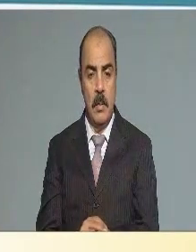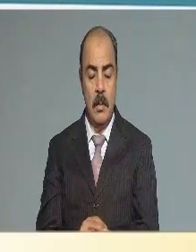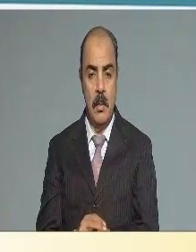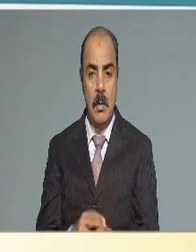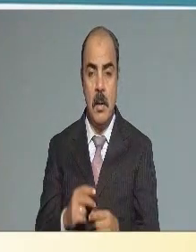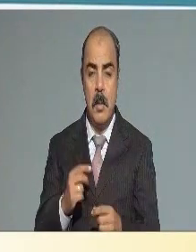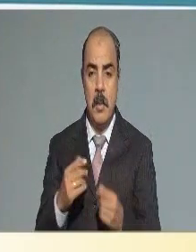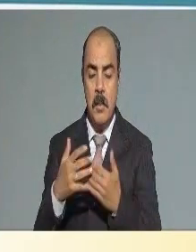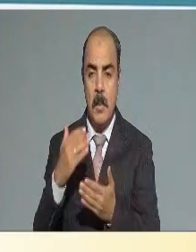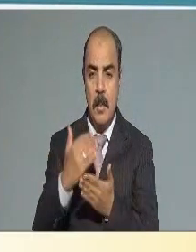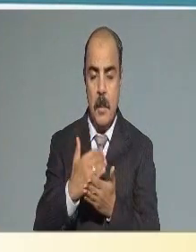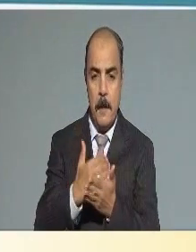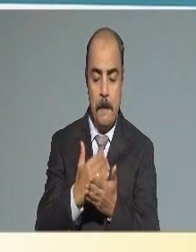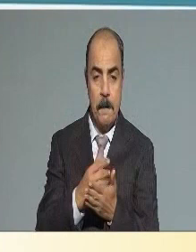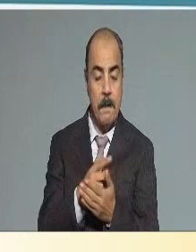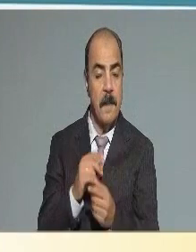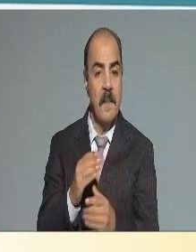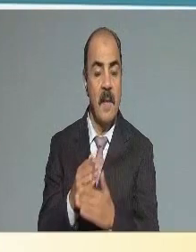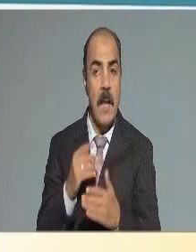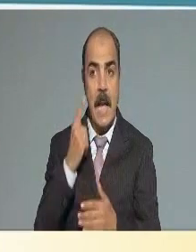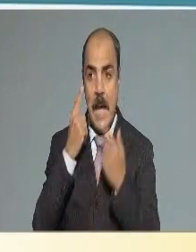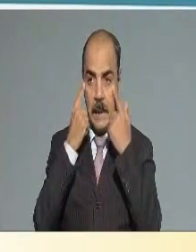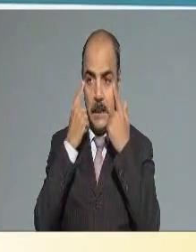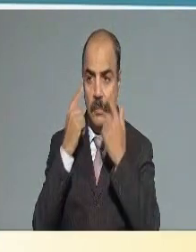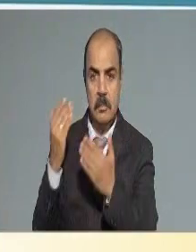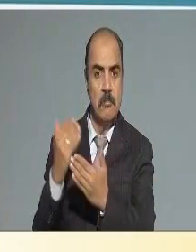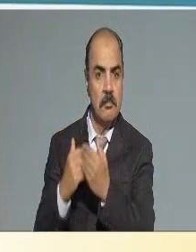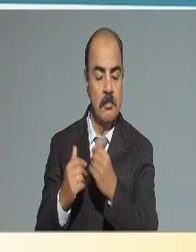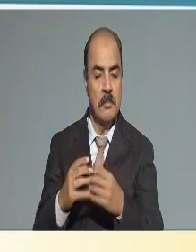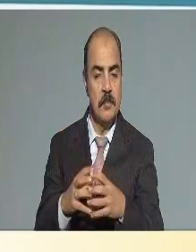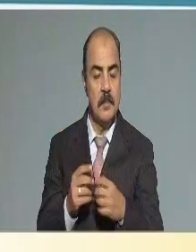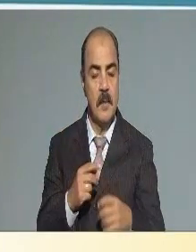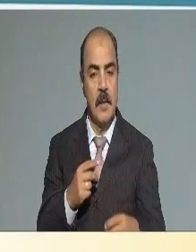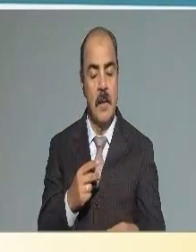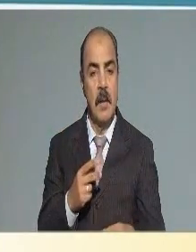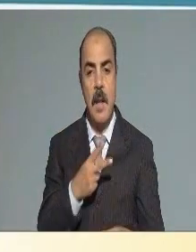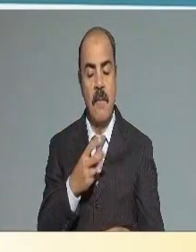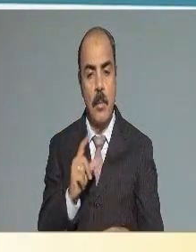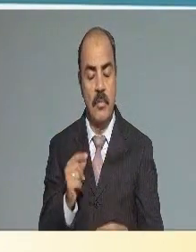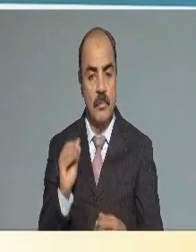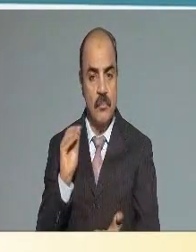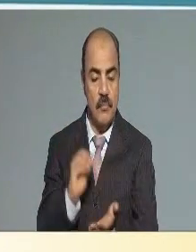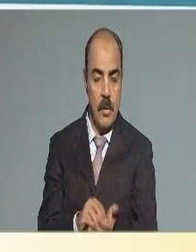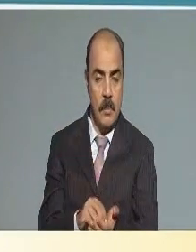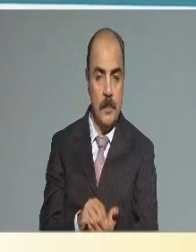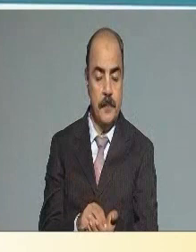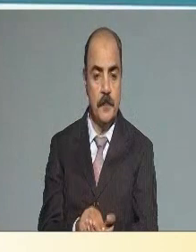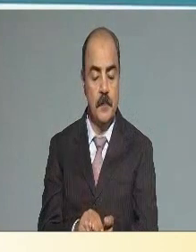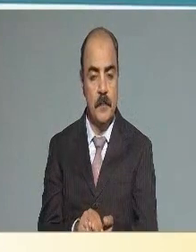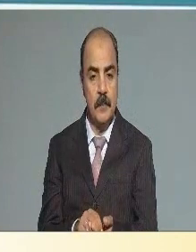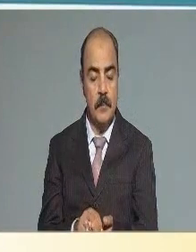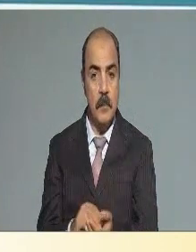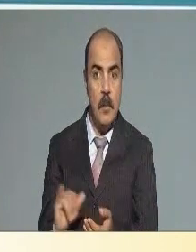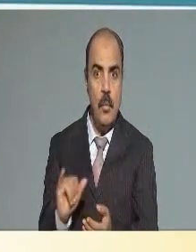الاستثمار للبنية التحتية الآسيوي اشتغل في بنبان في 2015، ويمكن دي بتعتبر بالنسبة لهم من